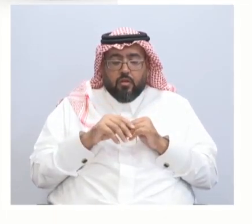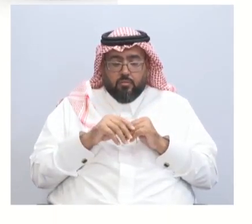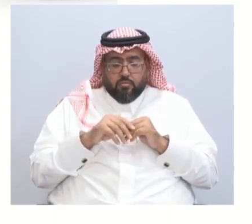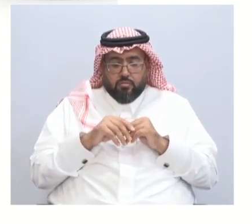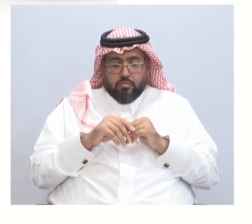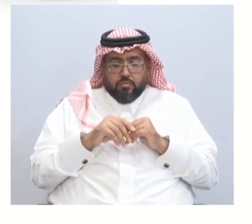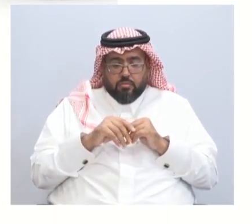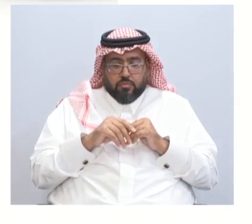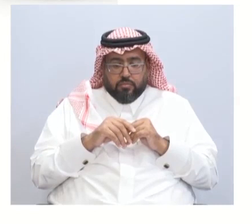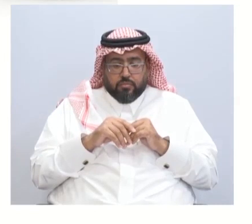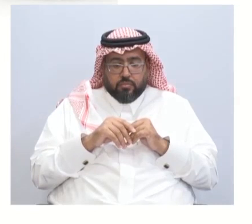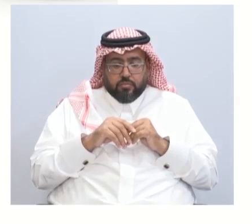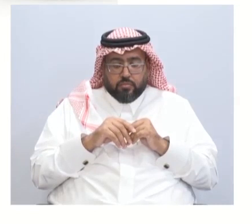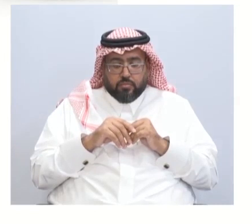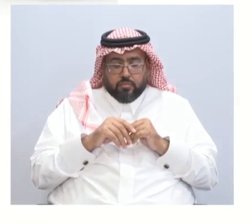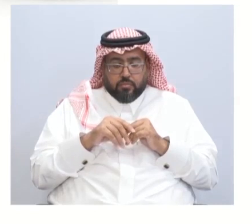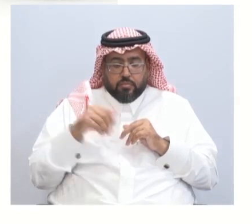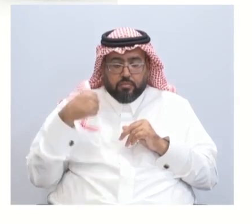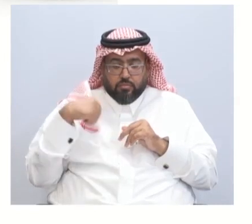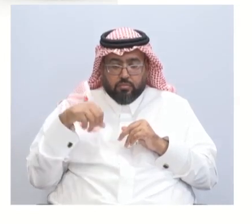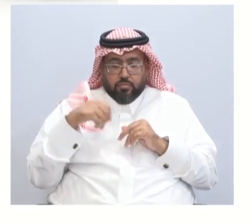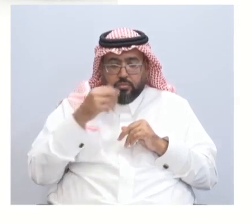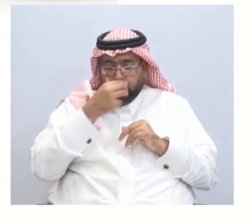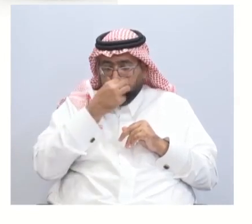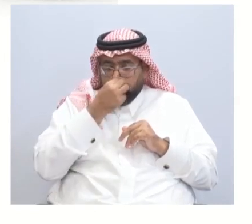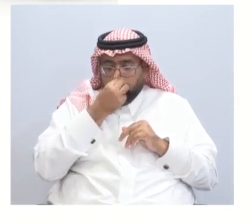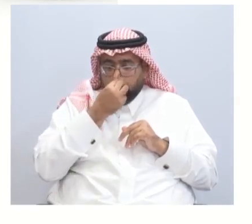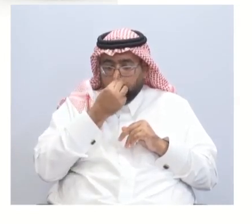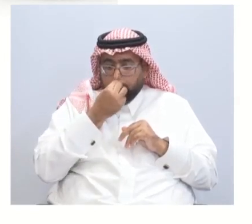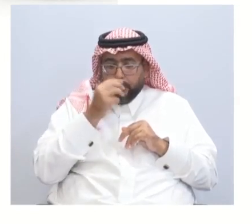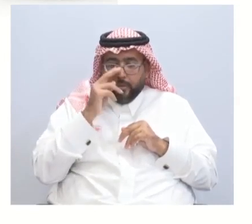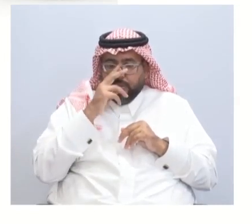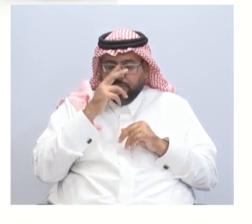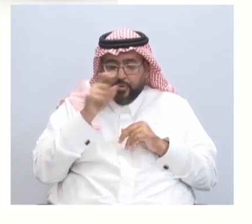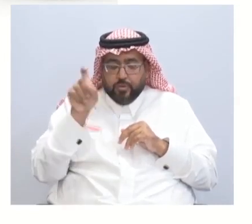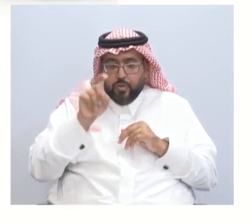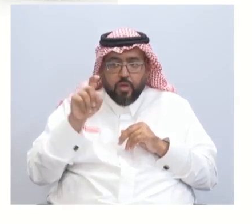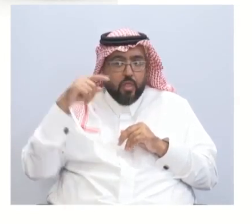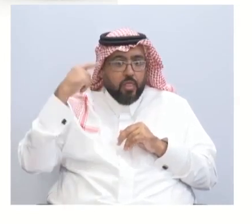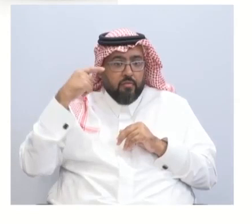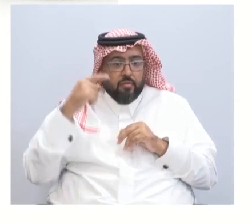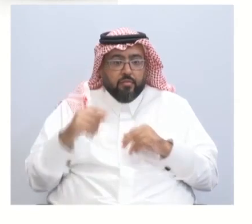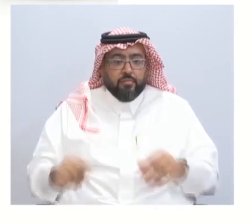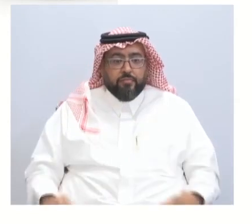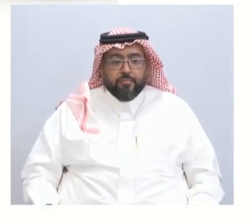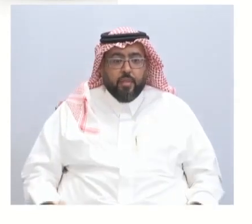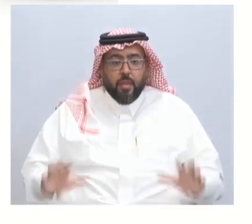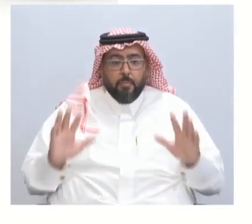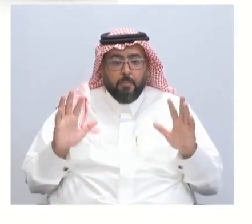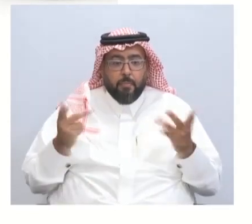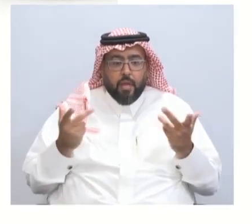المحيط ايضا عزيزي الطالب عزيزتي الطالبه لدينا هنا سؤال للتفكير